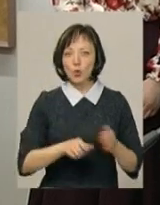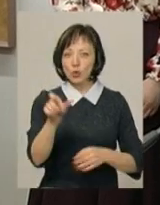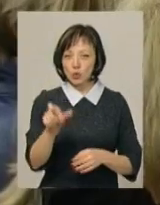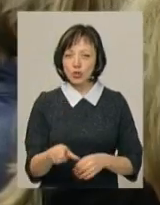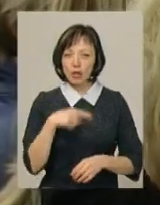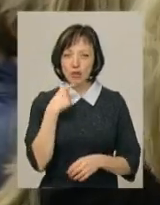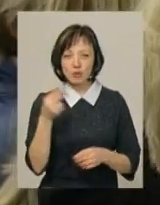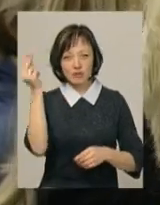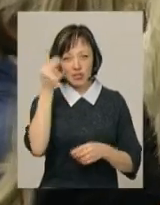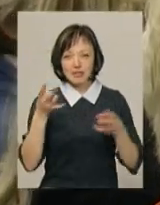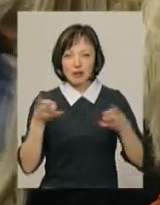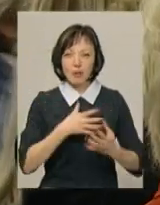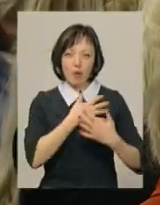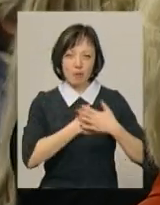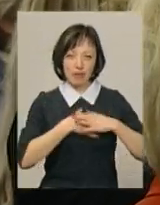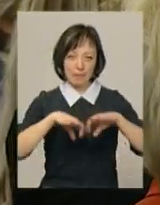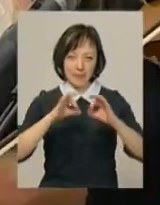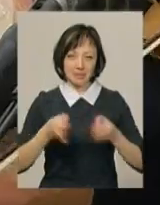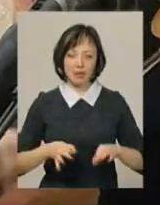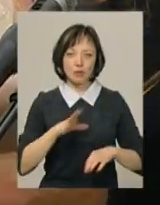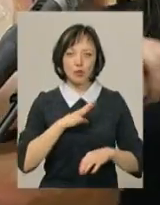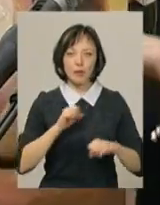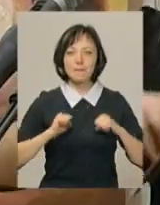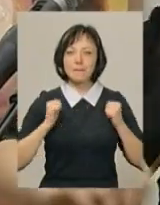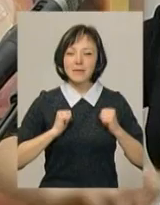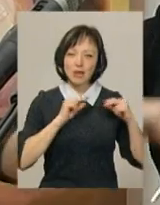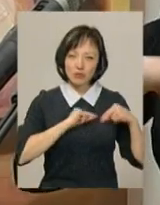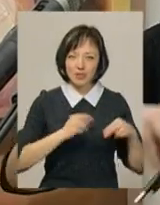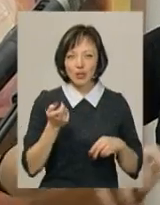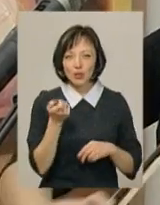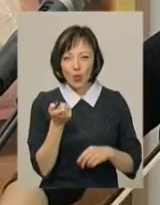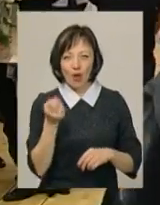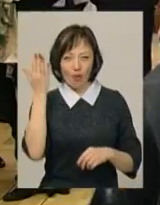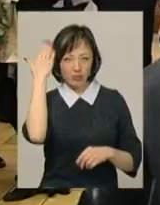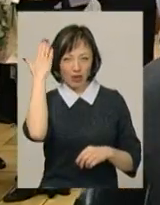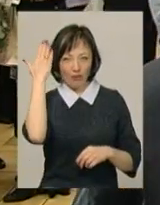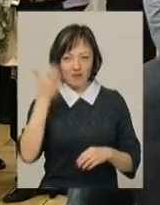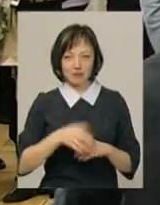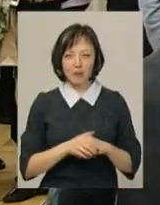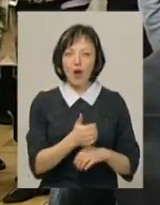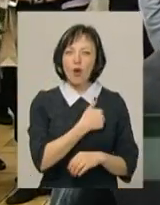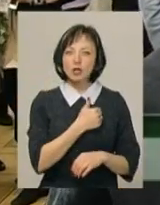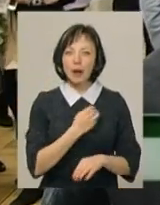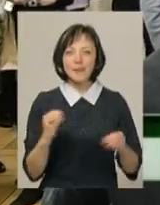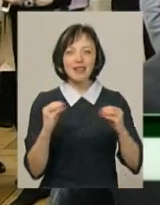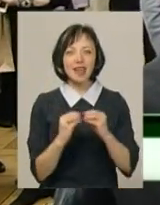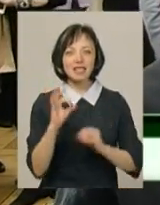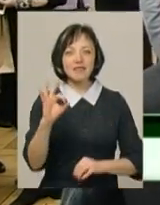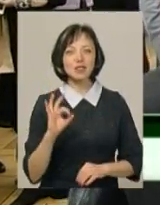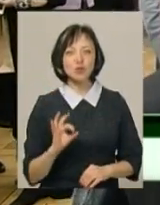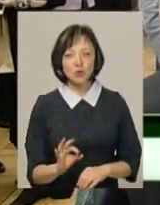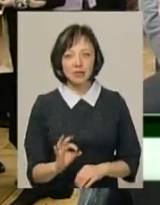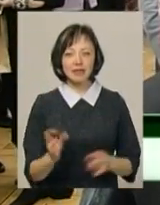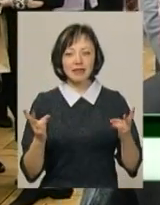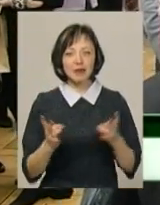потрібно насамперед любити мистецтво, бути працьовитим і хоча б трохи обдарованим. Хоча б на десь